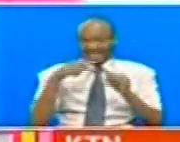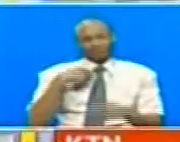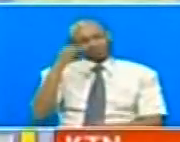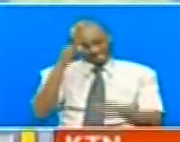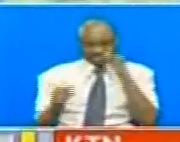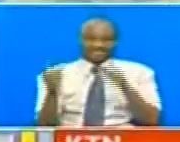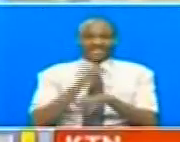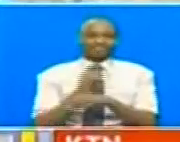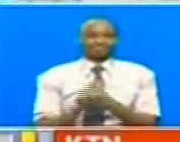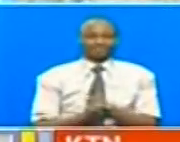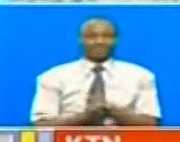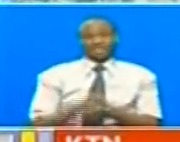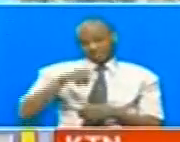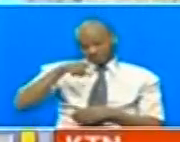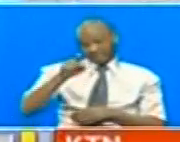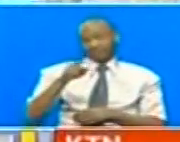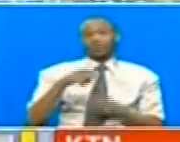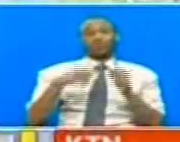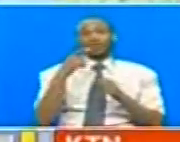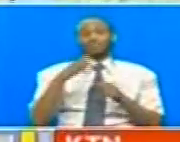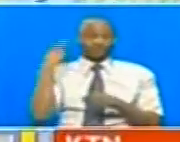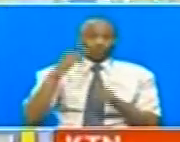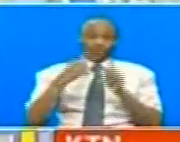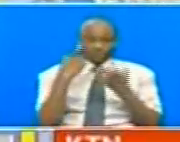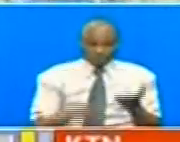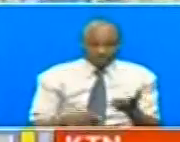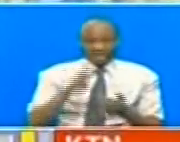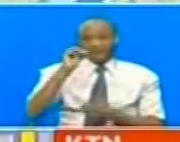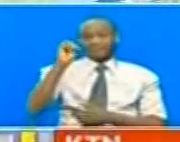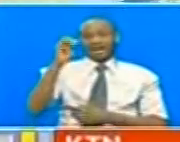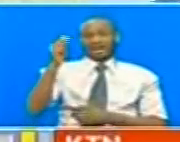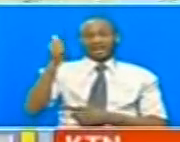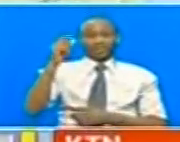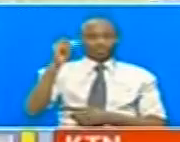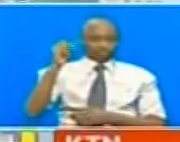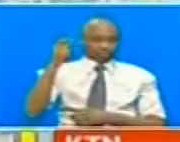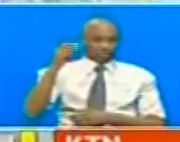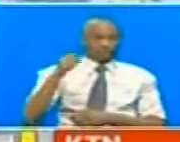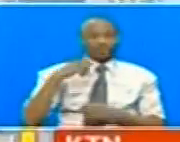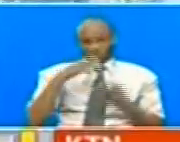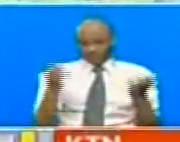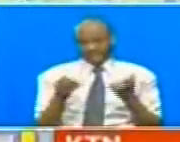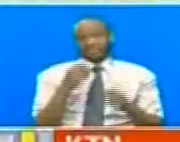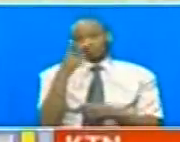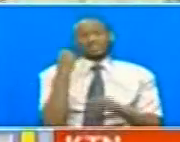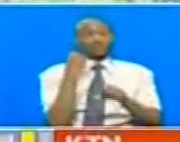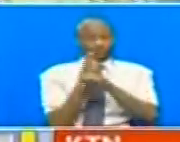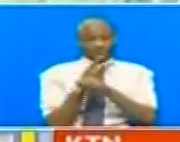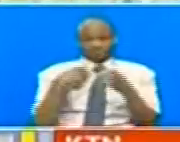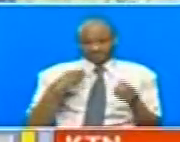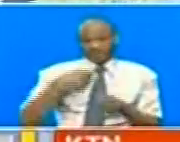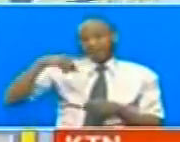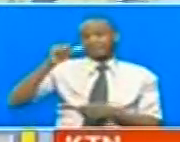ticket. Biwott ambaye ni mshindi wa mashindano ya marathon ya mji wa Paris makala ya mwaka 2012 anakiri kuwa